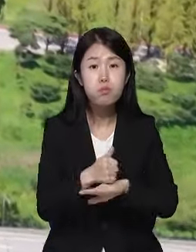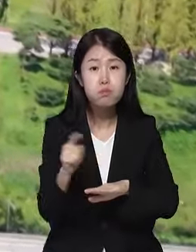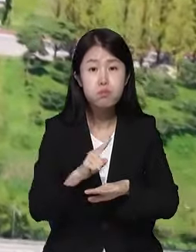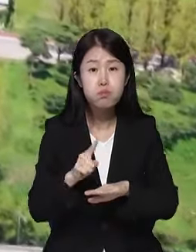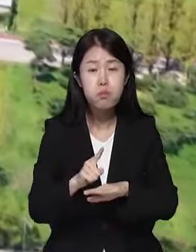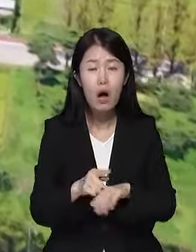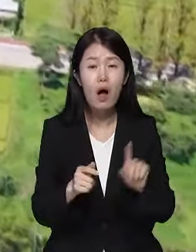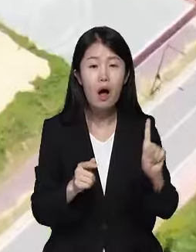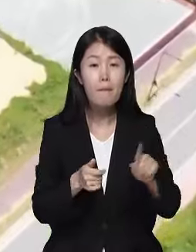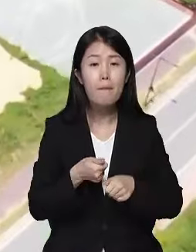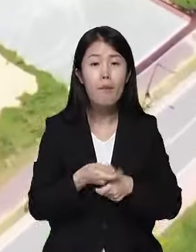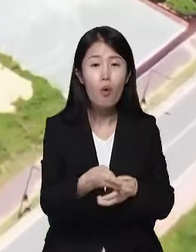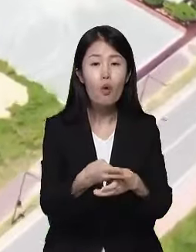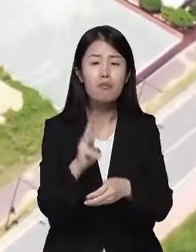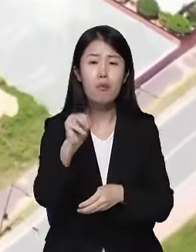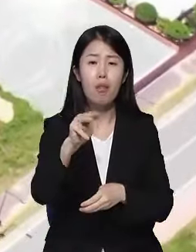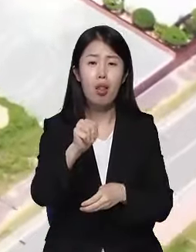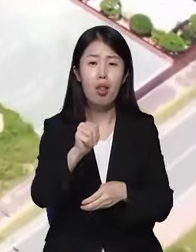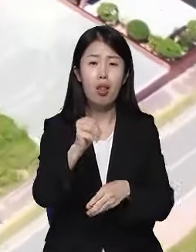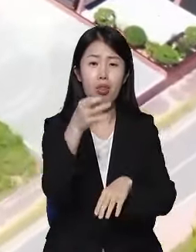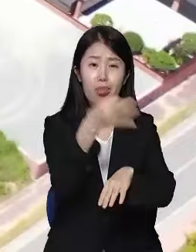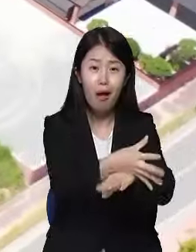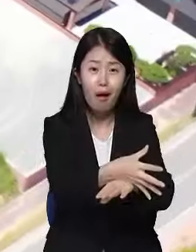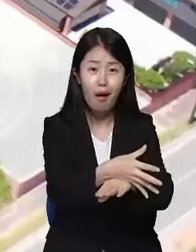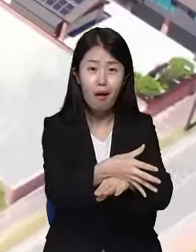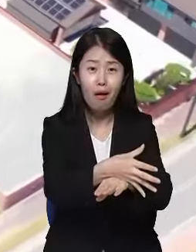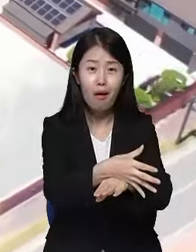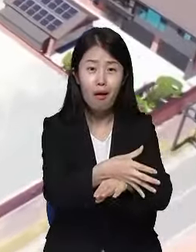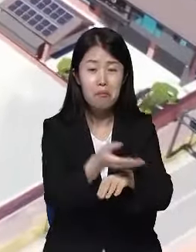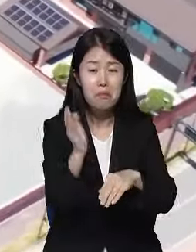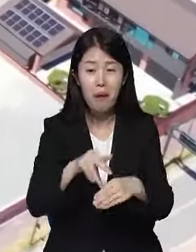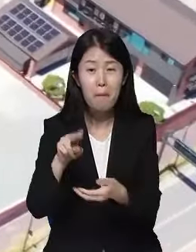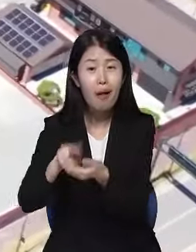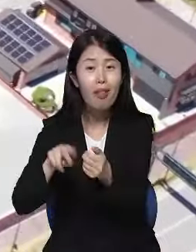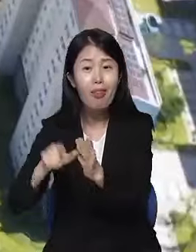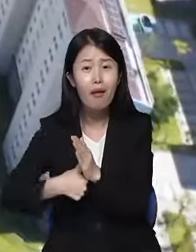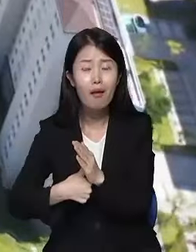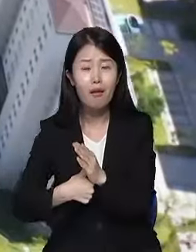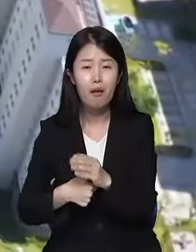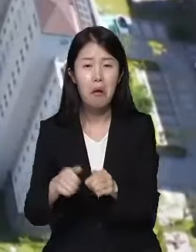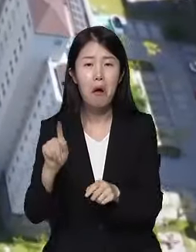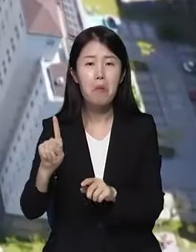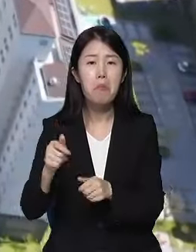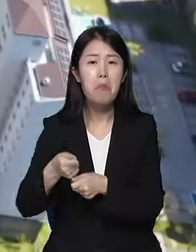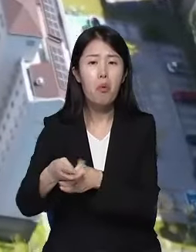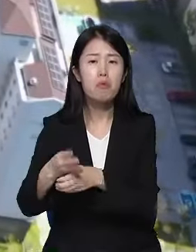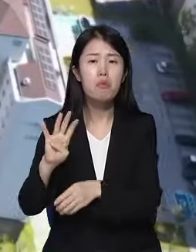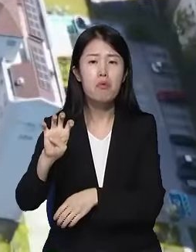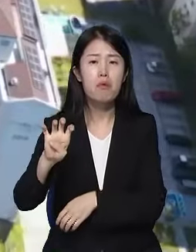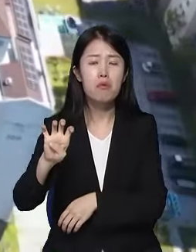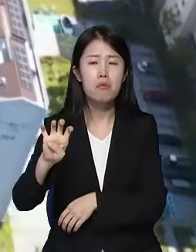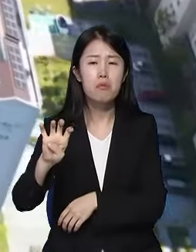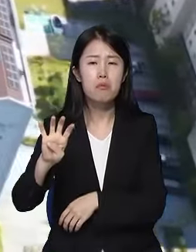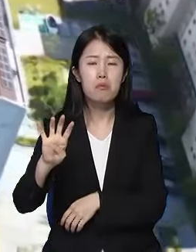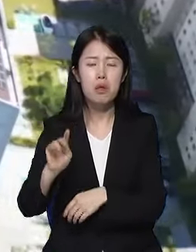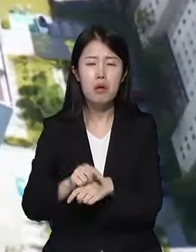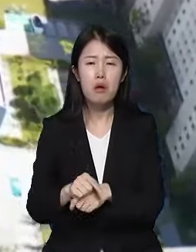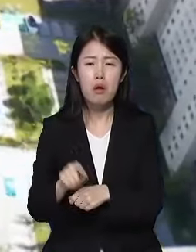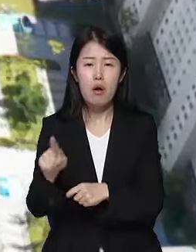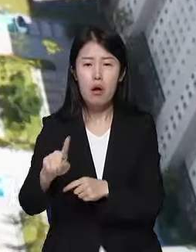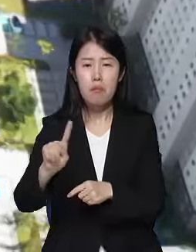평당 3만 원에 팔렸고 건설회사 측은 평당 130만 원에 분양했습니다. 문중단 전체가 주거단지는